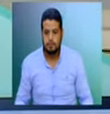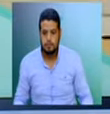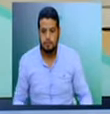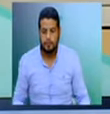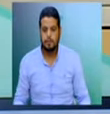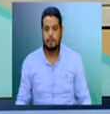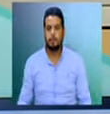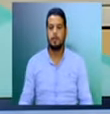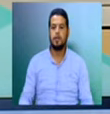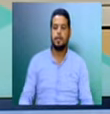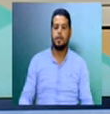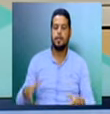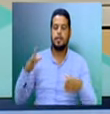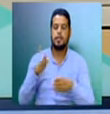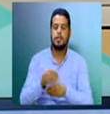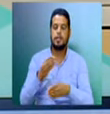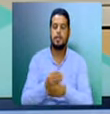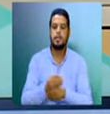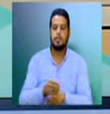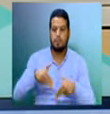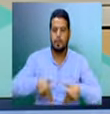التربية الوطنية، ووضع